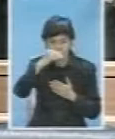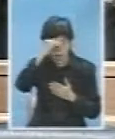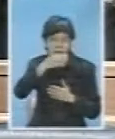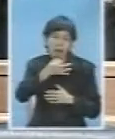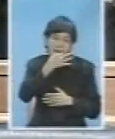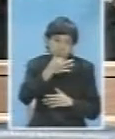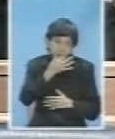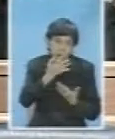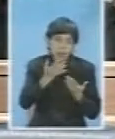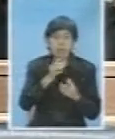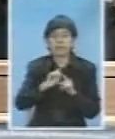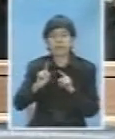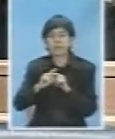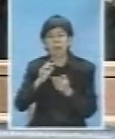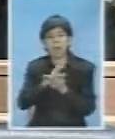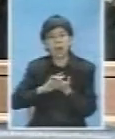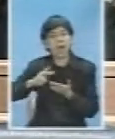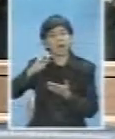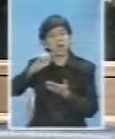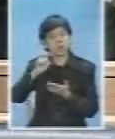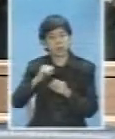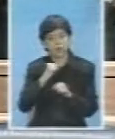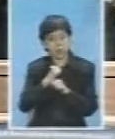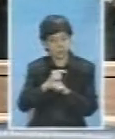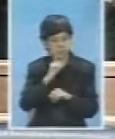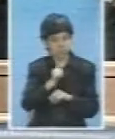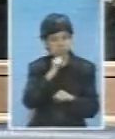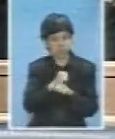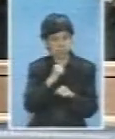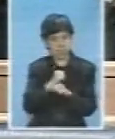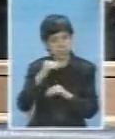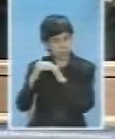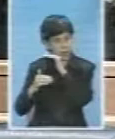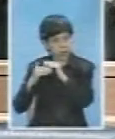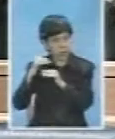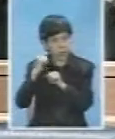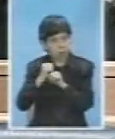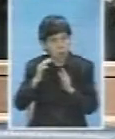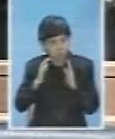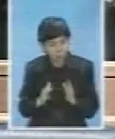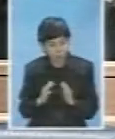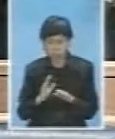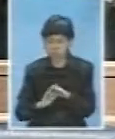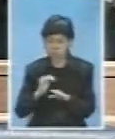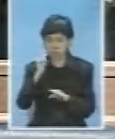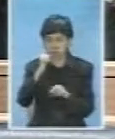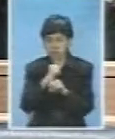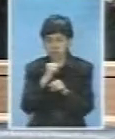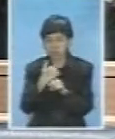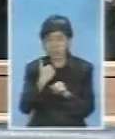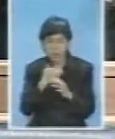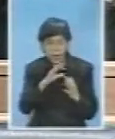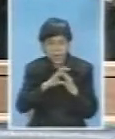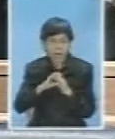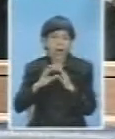ต้องมีสถาบันอาชีวะและระดับมหาวิทยาลัยที่จะต้องเป็นหัวรถจักรในการที่จะพัฒนาคนของเราให้มีศักยภาพในการเข้